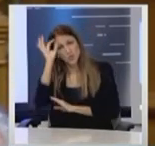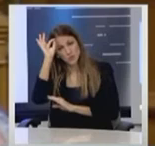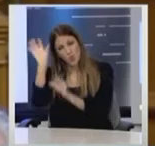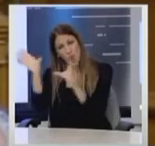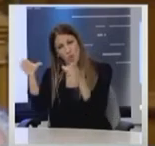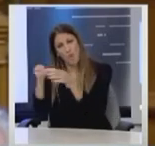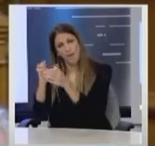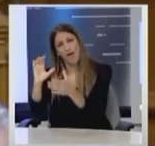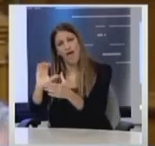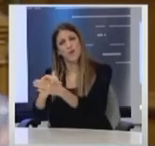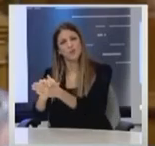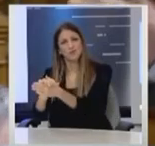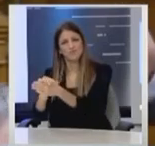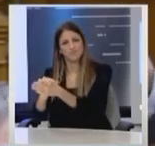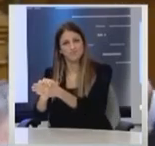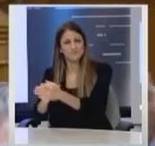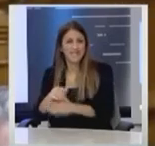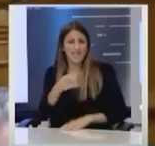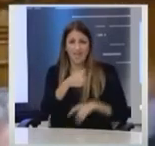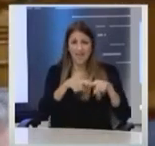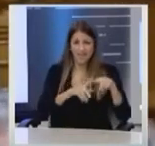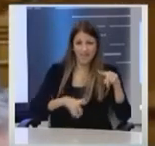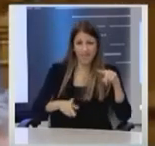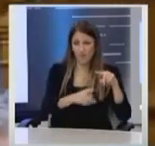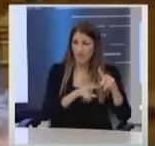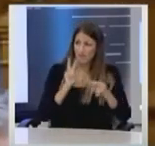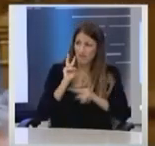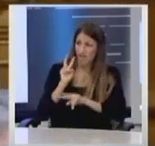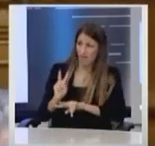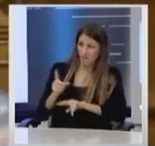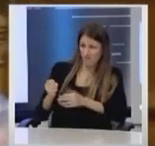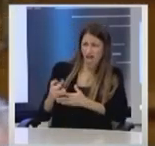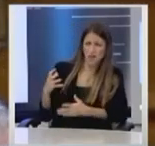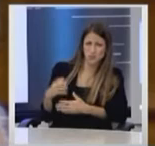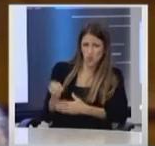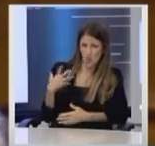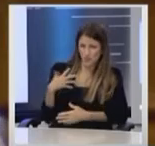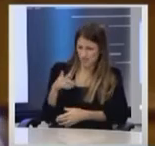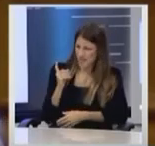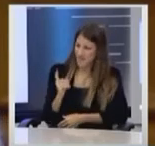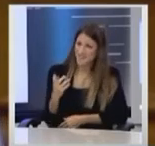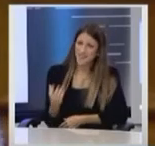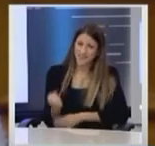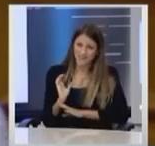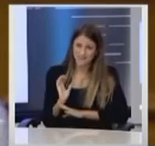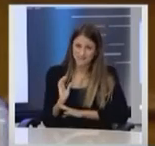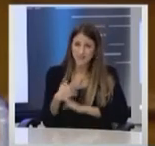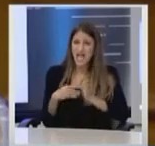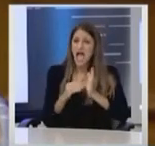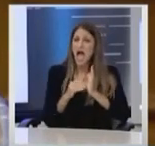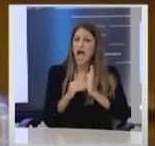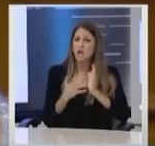του. Αυτά τα βλέπει η ελληνική κοινωνία, τα κρίνει, τα βλέπουν οι Έλληνες πολίτες. Ούτε επίσης θέλω να